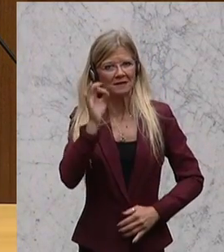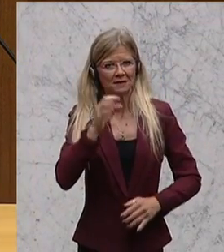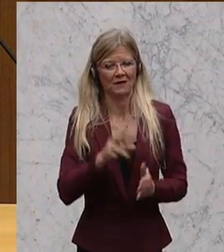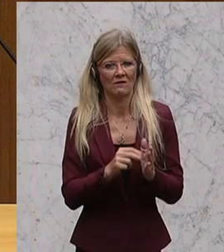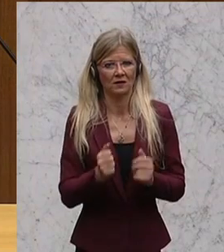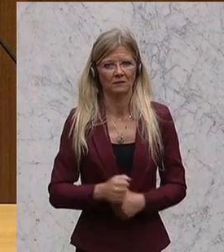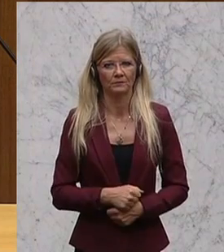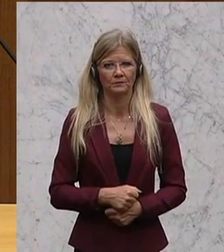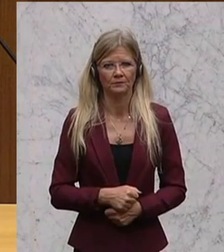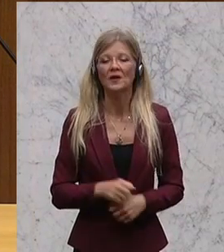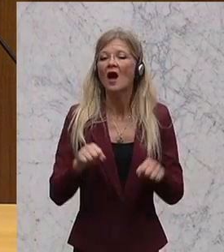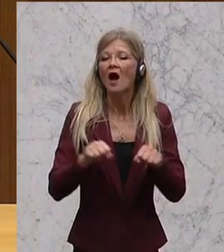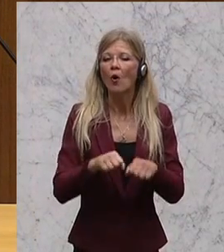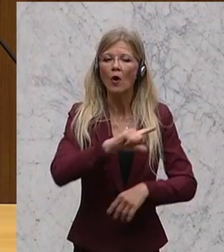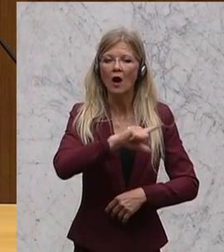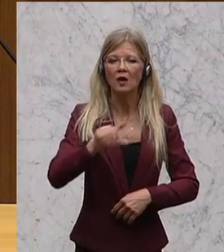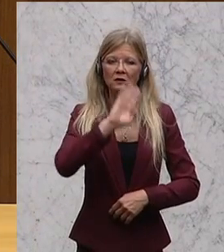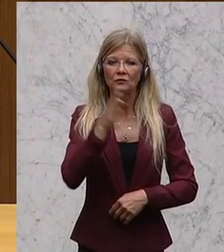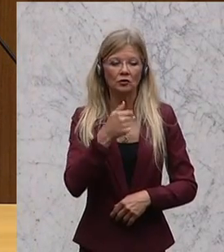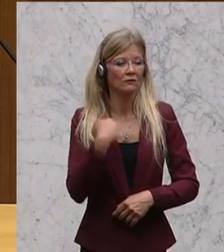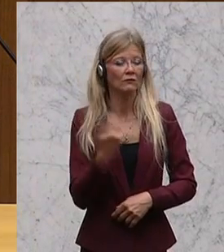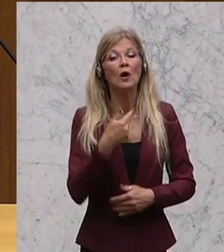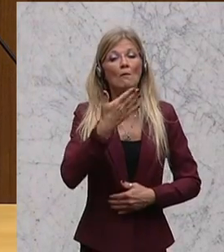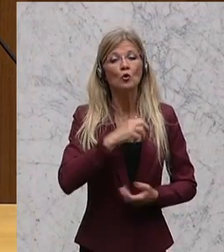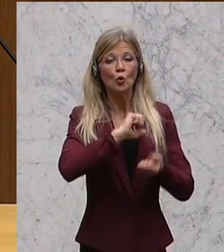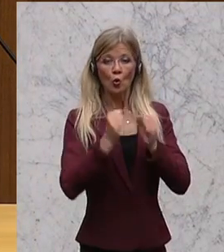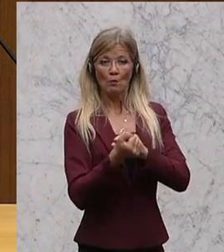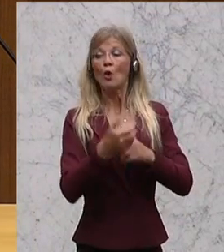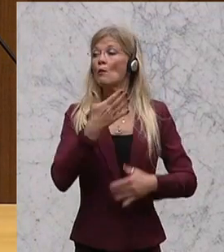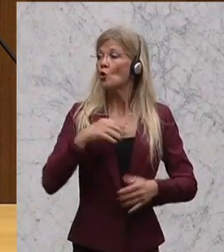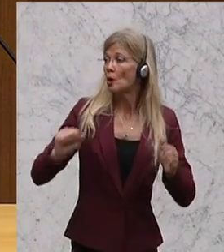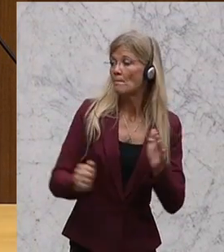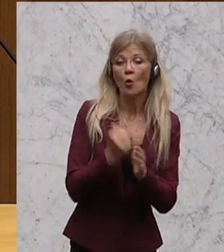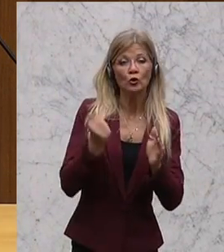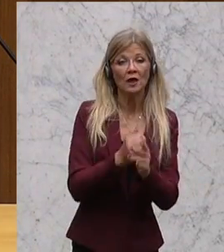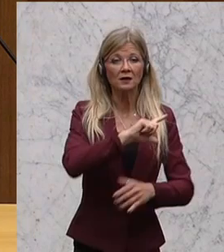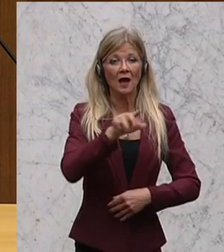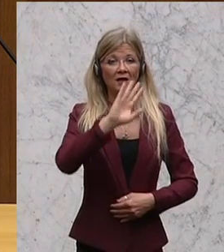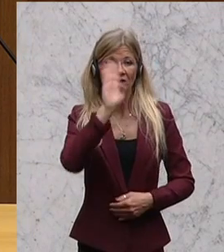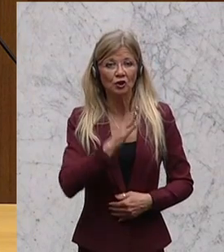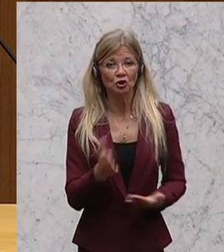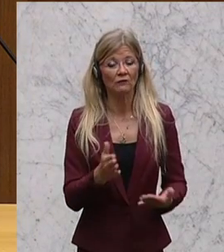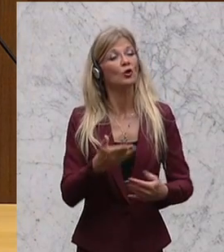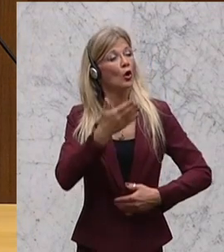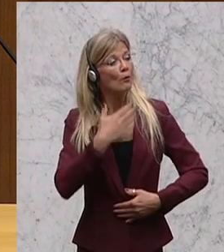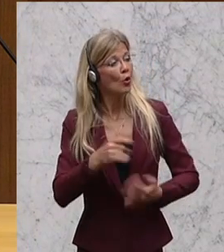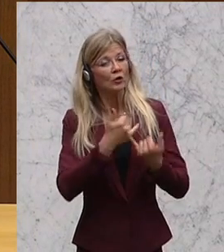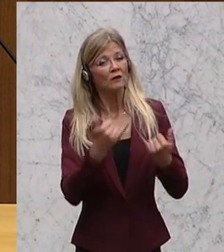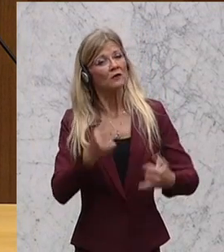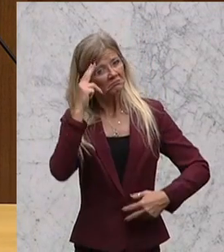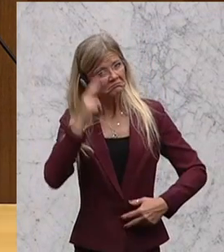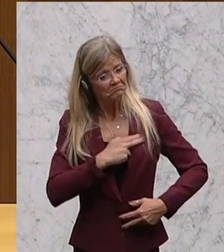wir umstellen. Wir sagen, wir wollen eine moderne, innovative Landwirtschaft. Wir wollen auch ein Bekenntnis natürlich zur Landschaftspflege hier. Wir müssen